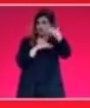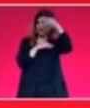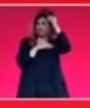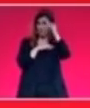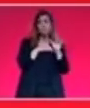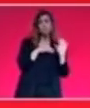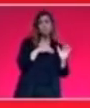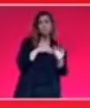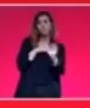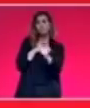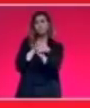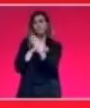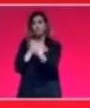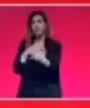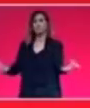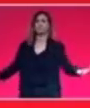Τσίπρα.